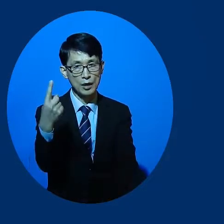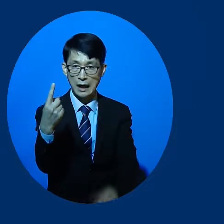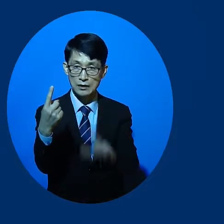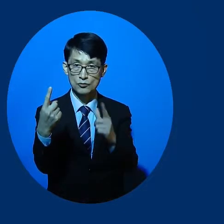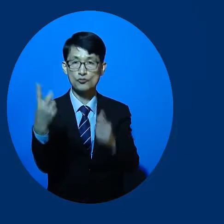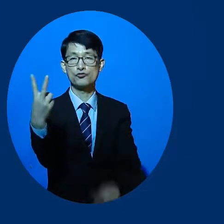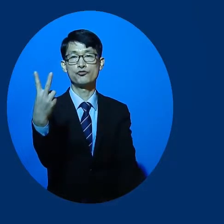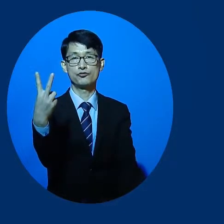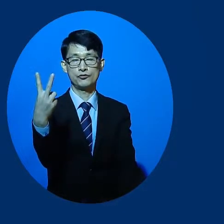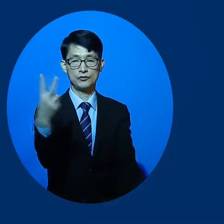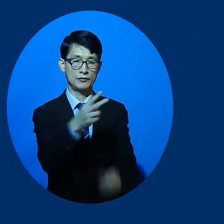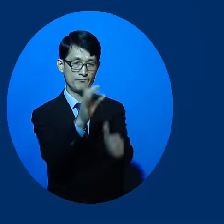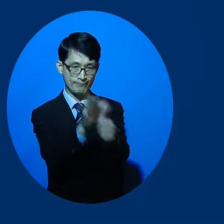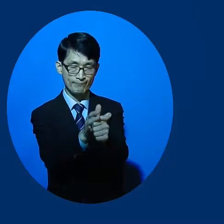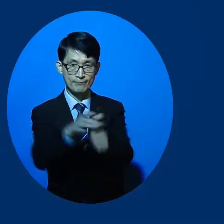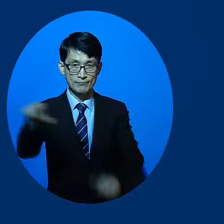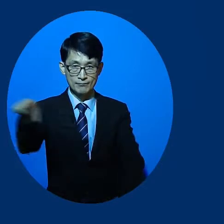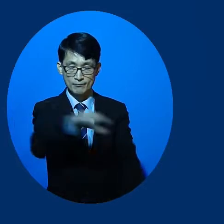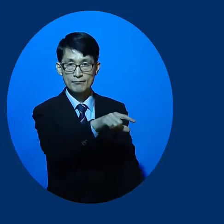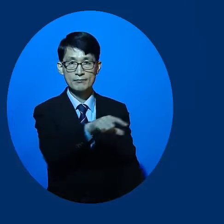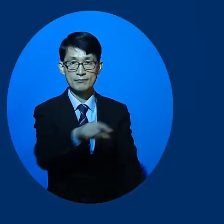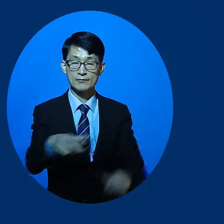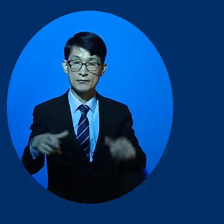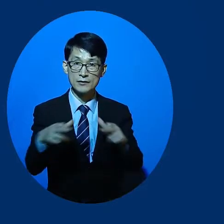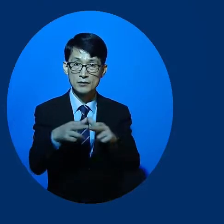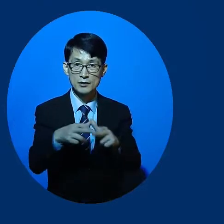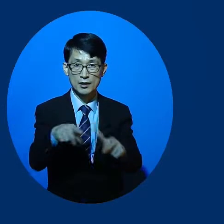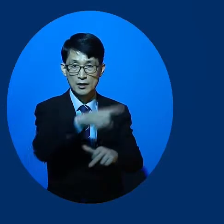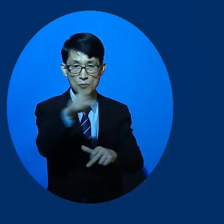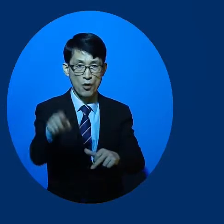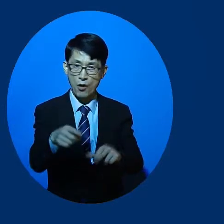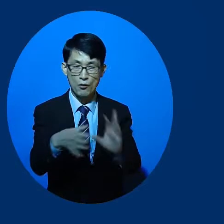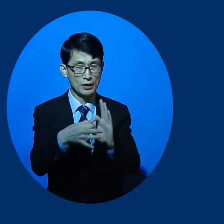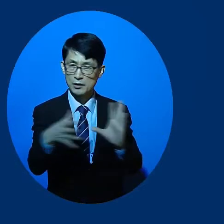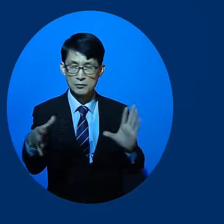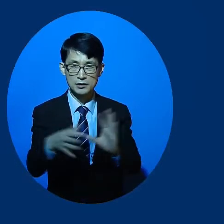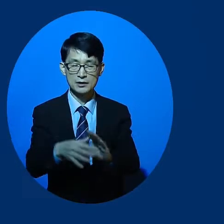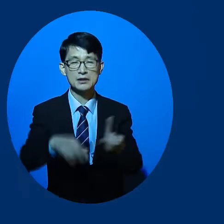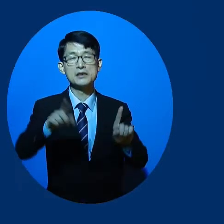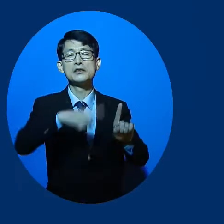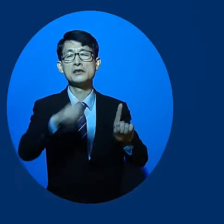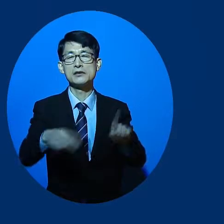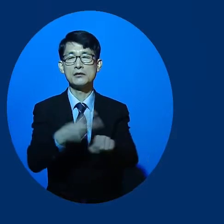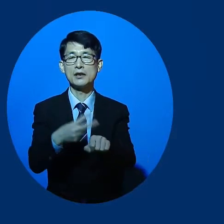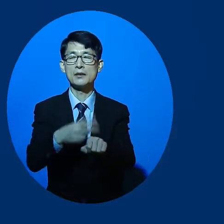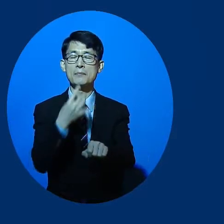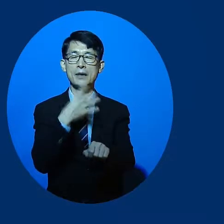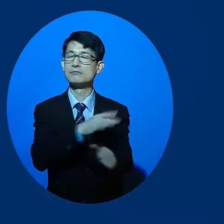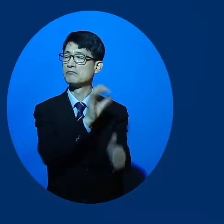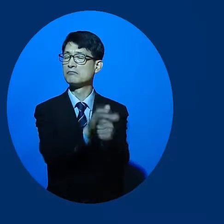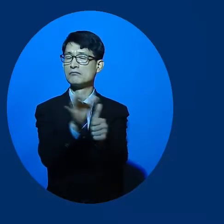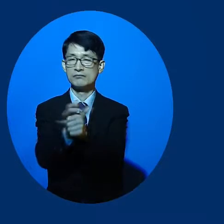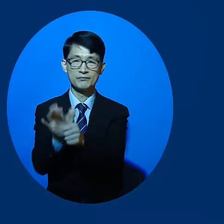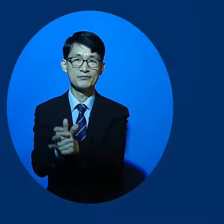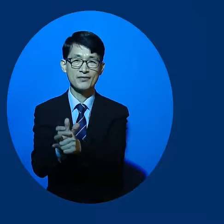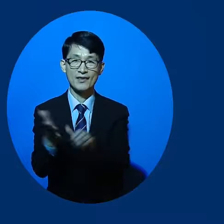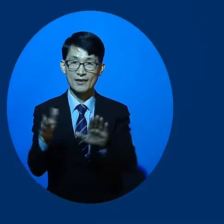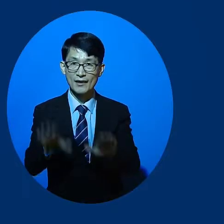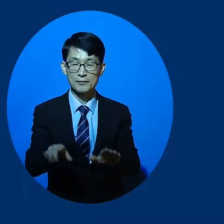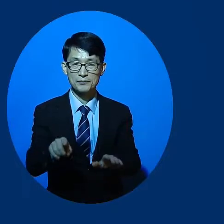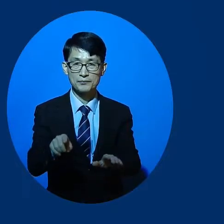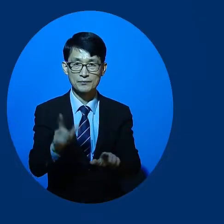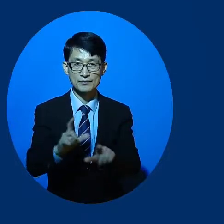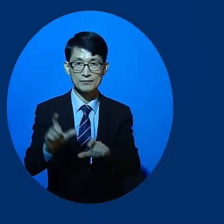현재는 장애 유형 등을 고려하지 않고 모든 수업에 1인 강사가 투입되고 있습니다. 생활체육 지도자 배치 인력도